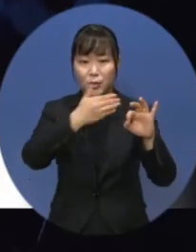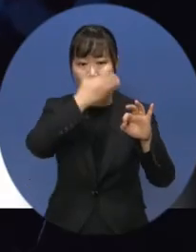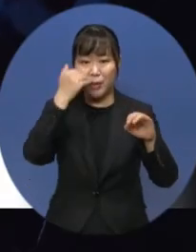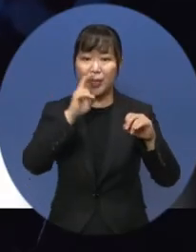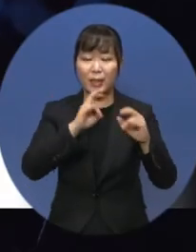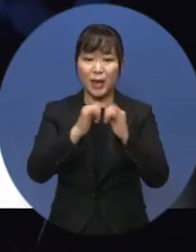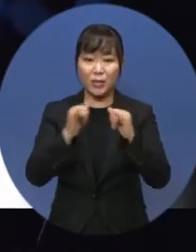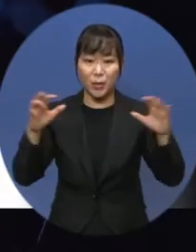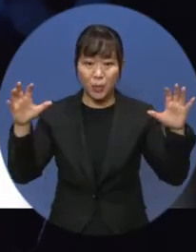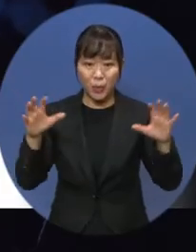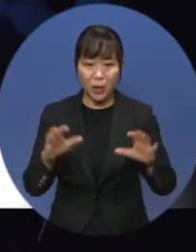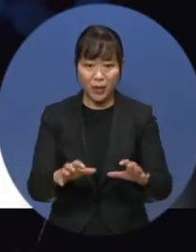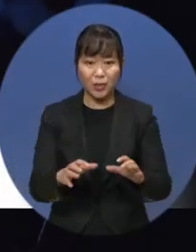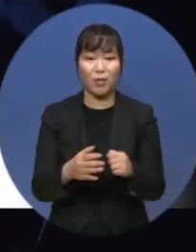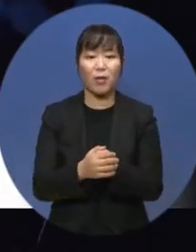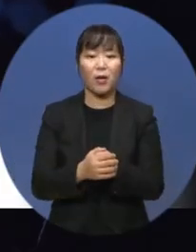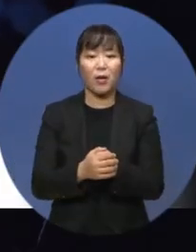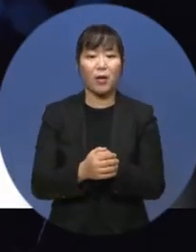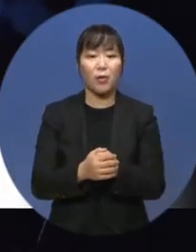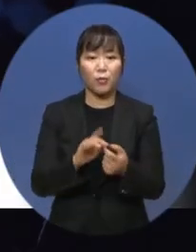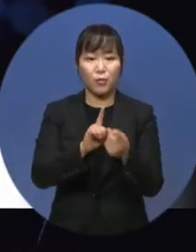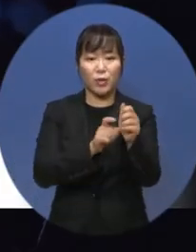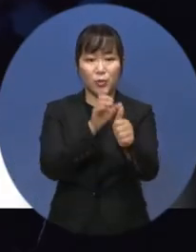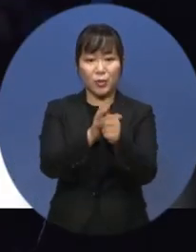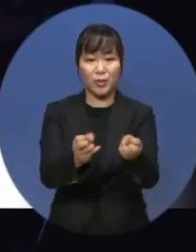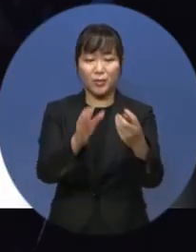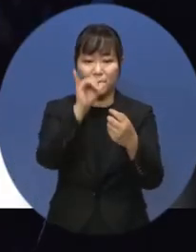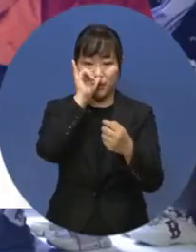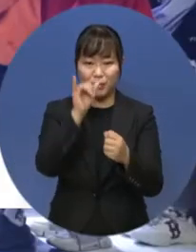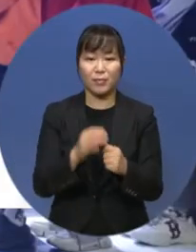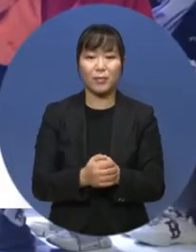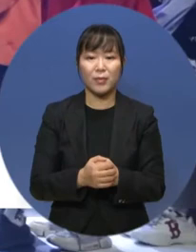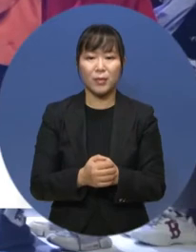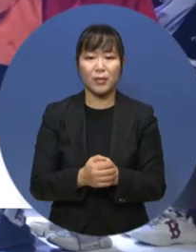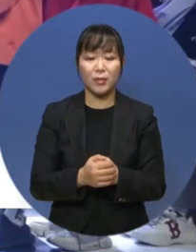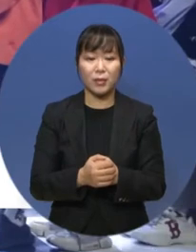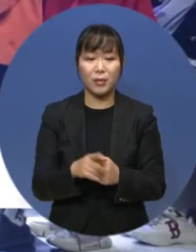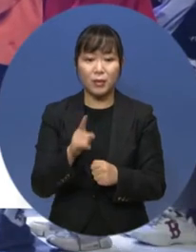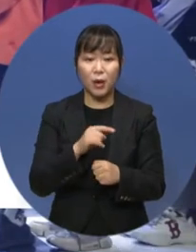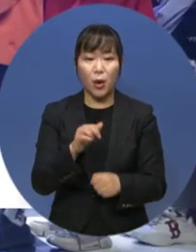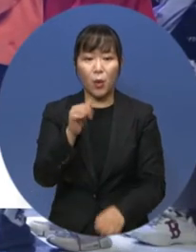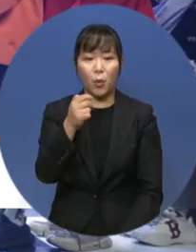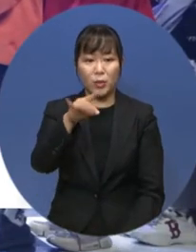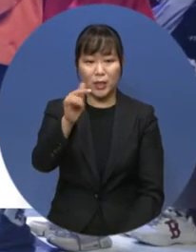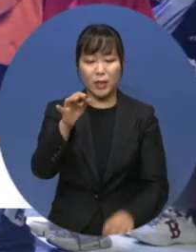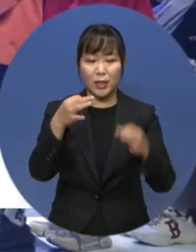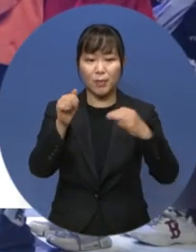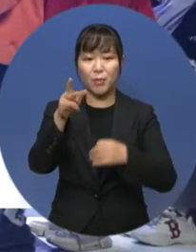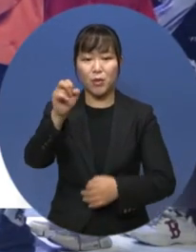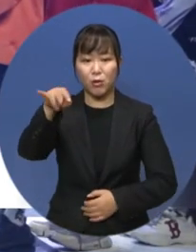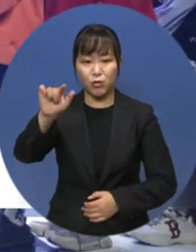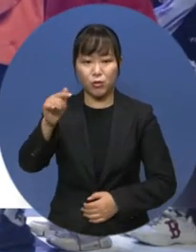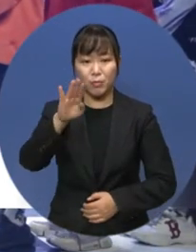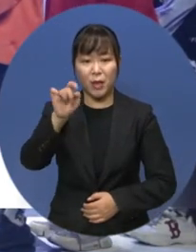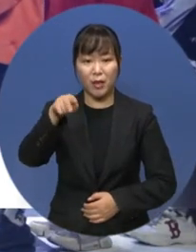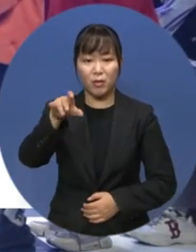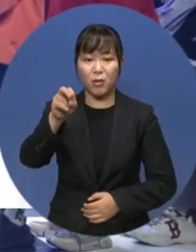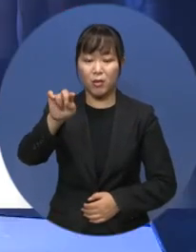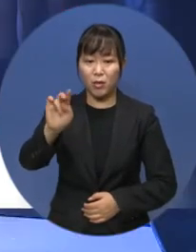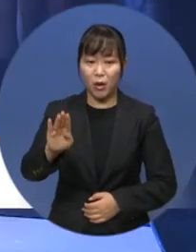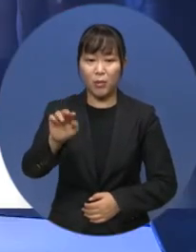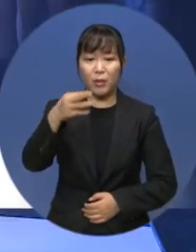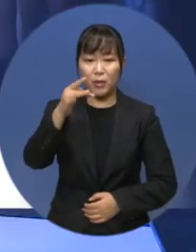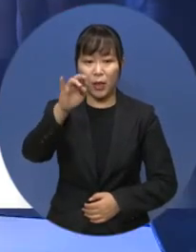복지TV 홍보대사 위촉식을 개최했습니다. 홍보대사 10인은 호진, 김형준, 배성혁,